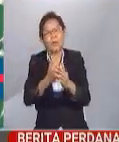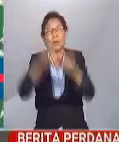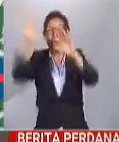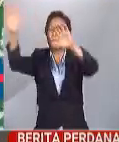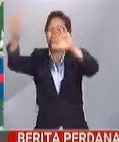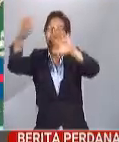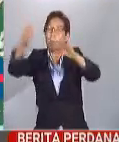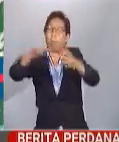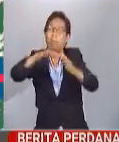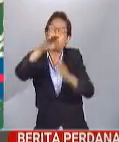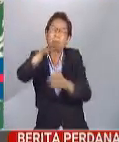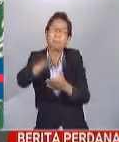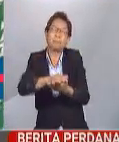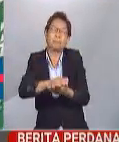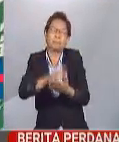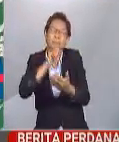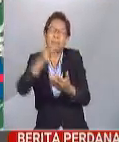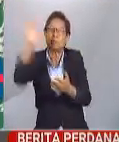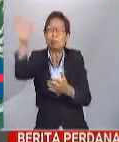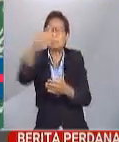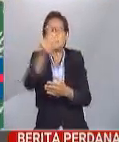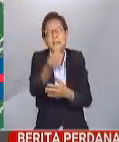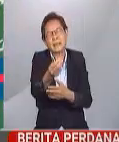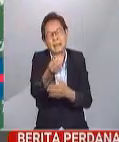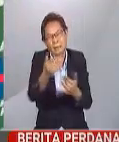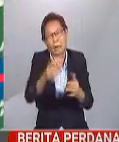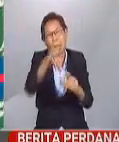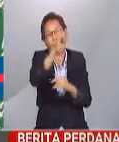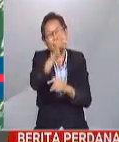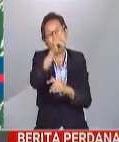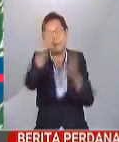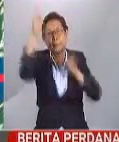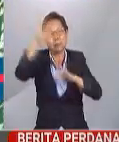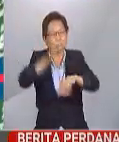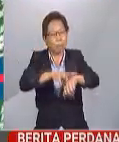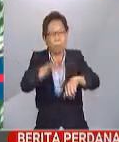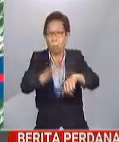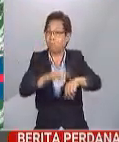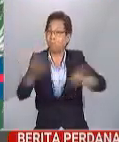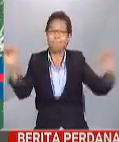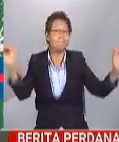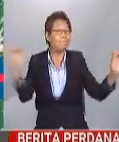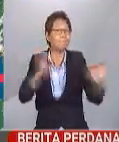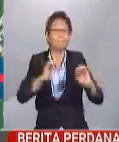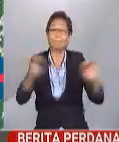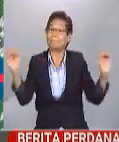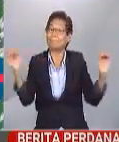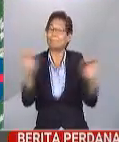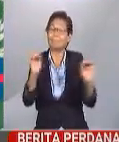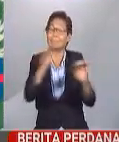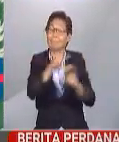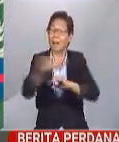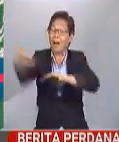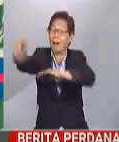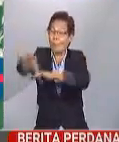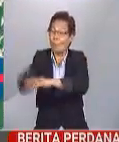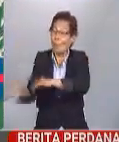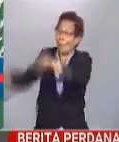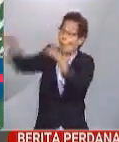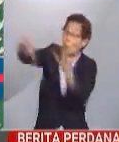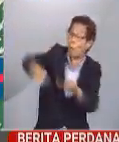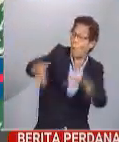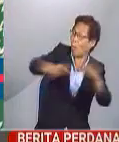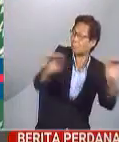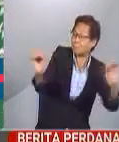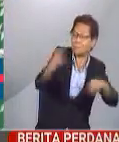keadaan angin yang kurang signifikan buat masa kini. Met Malaysia tidak mengeluarkan sebarang amaran angin kencang serta lok bergelora di